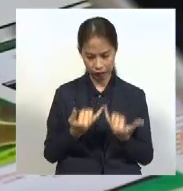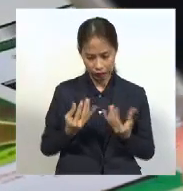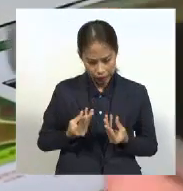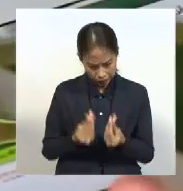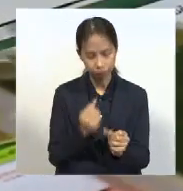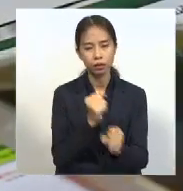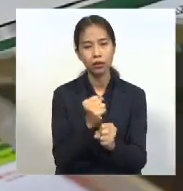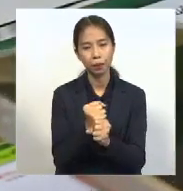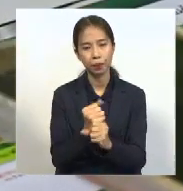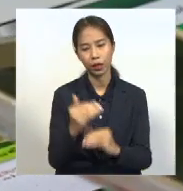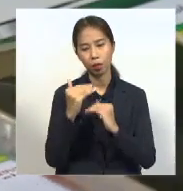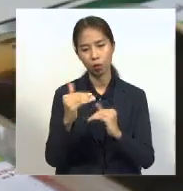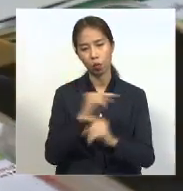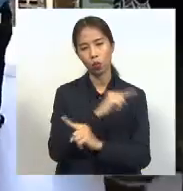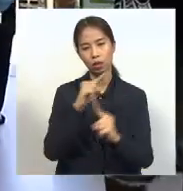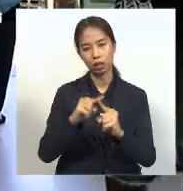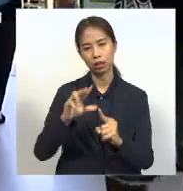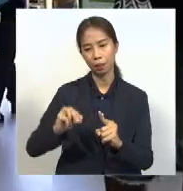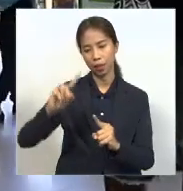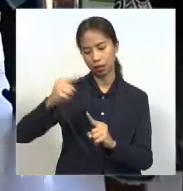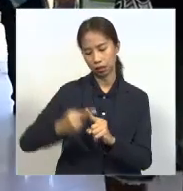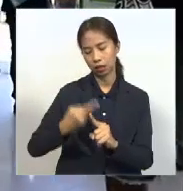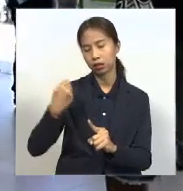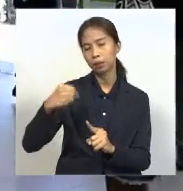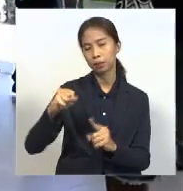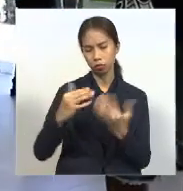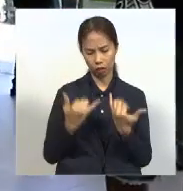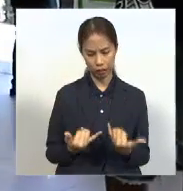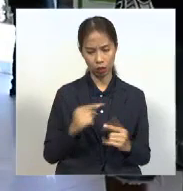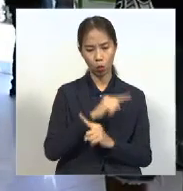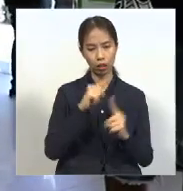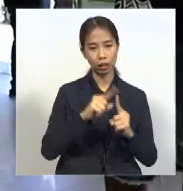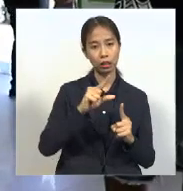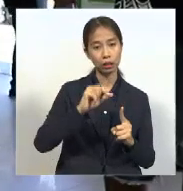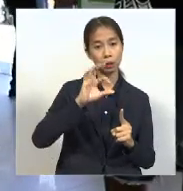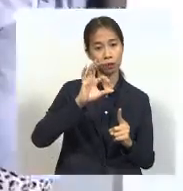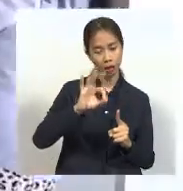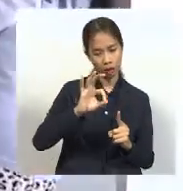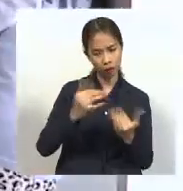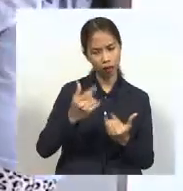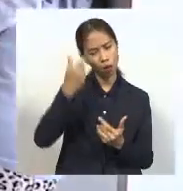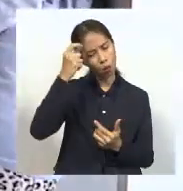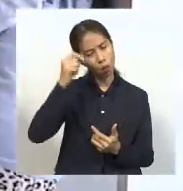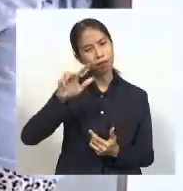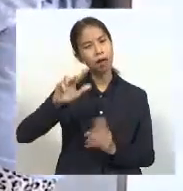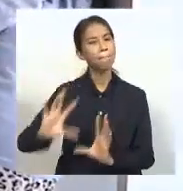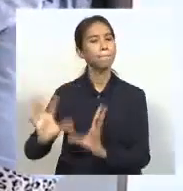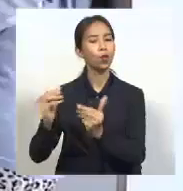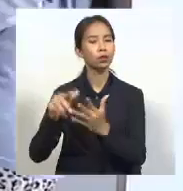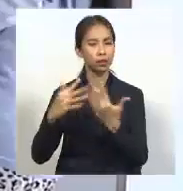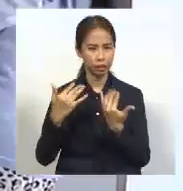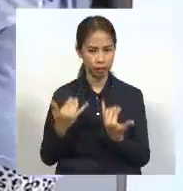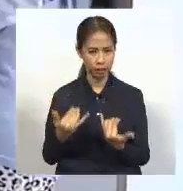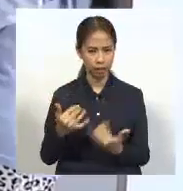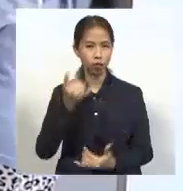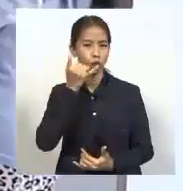ไปลงทะเบียนภายในวันที่31ตุลาคมนี้วันนี้29แล้วค่ะแค่3วันเท่านั้นศูนย์บริการเครือข่ายโทรศัพท์เคลื่อนที่